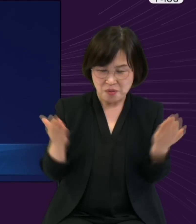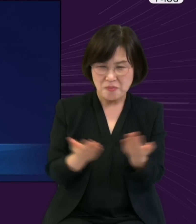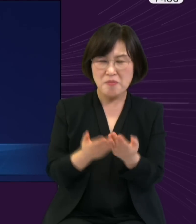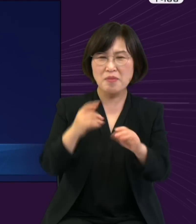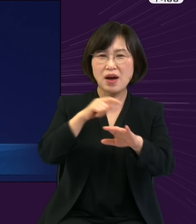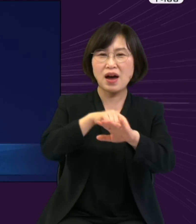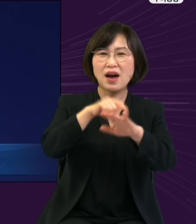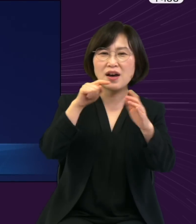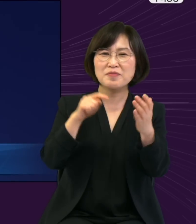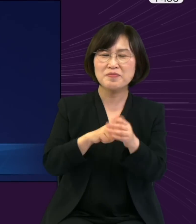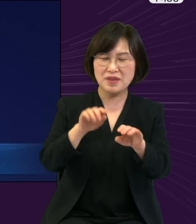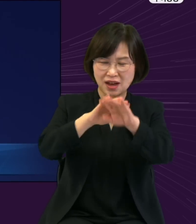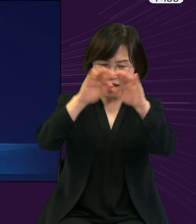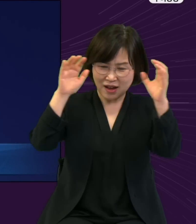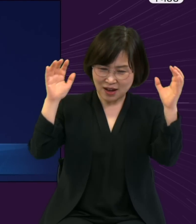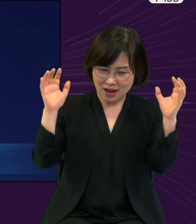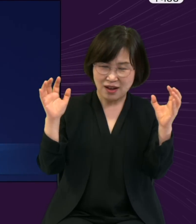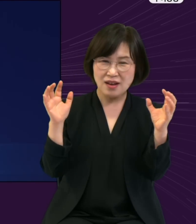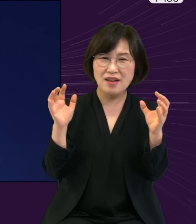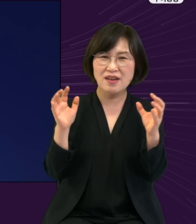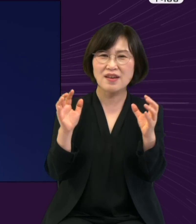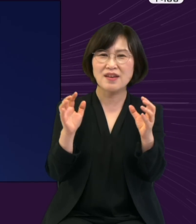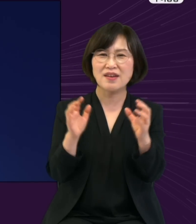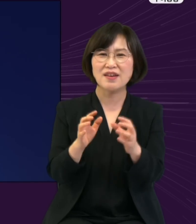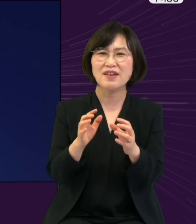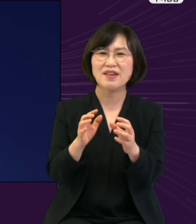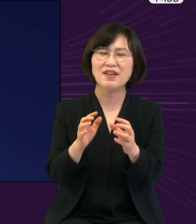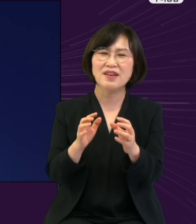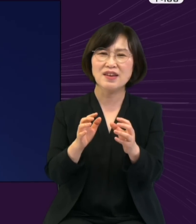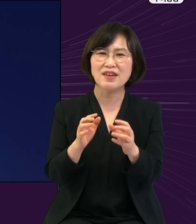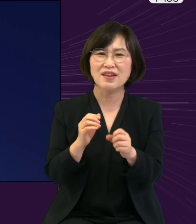온 마음 다해.